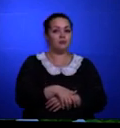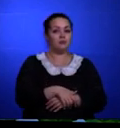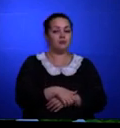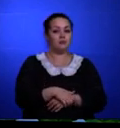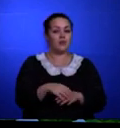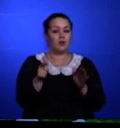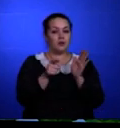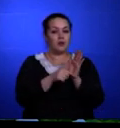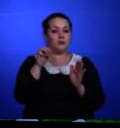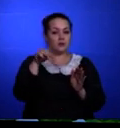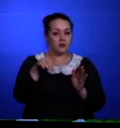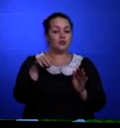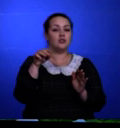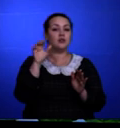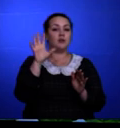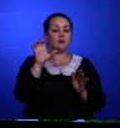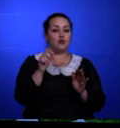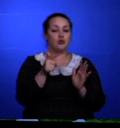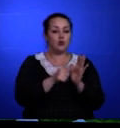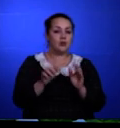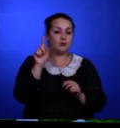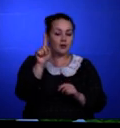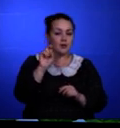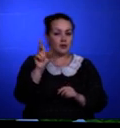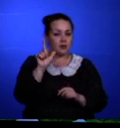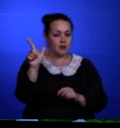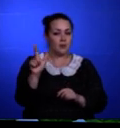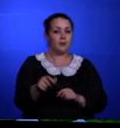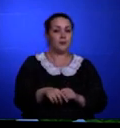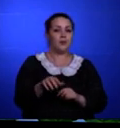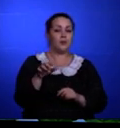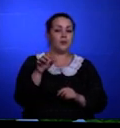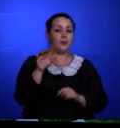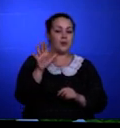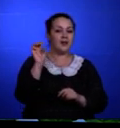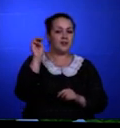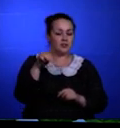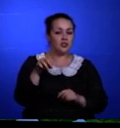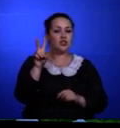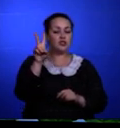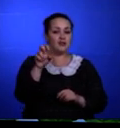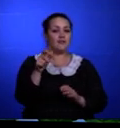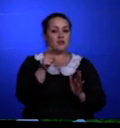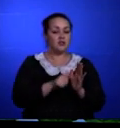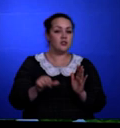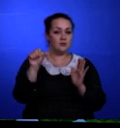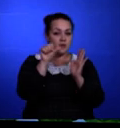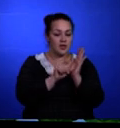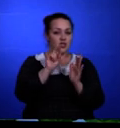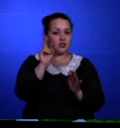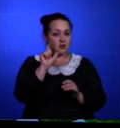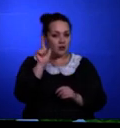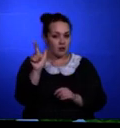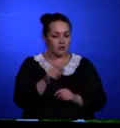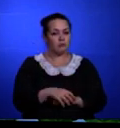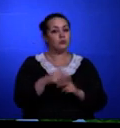тысяч пятьсот семьдесят один килограмм да еще пять тысяч двести семьдесят шесть килограмм получаем 12